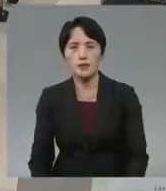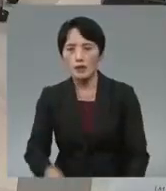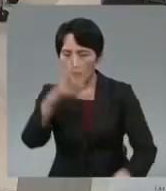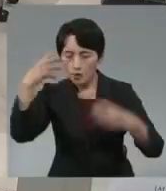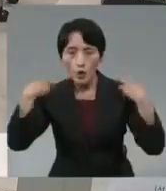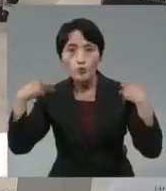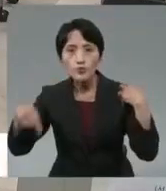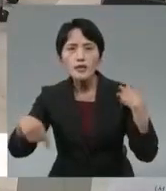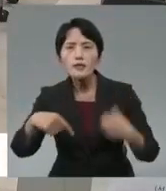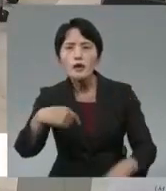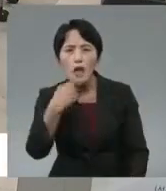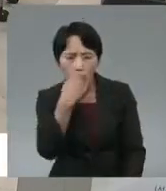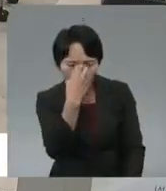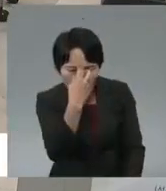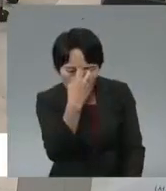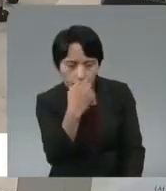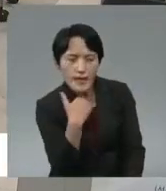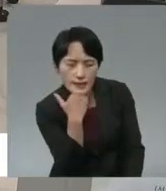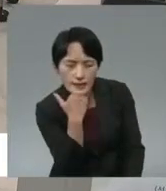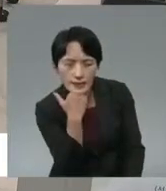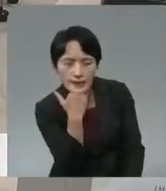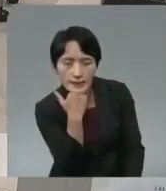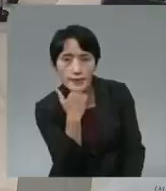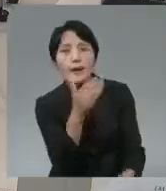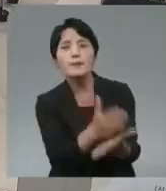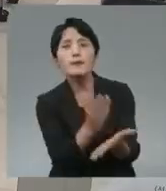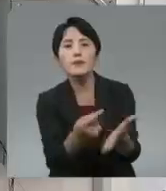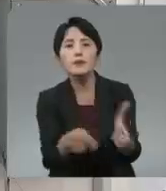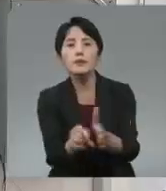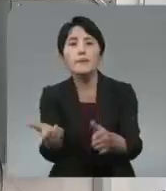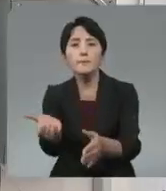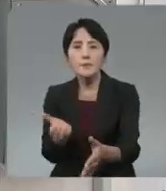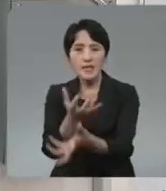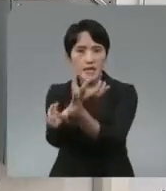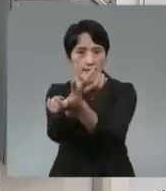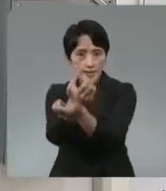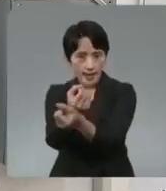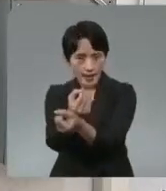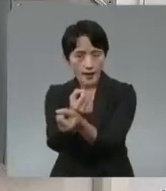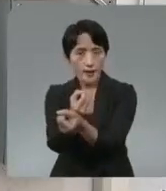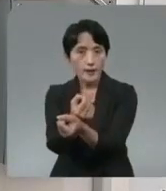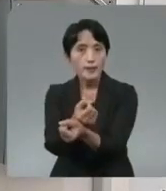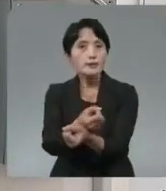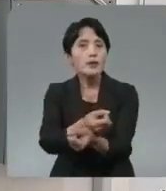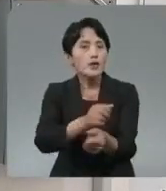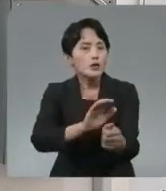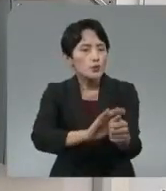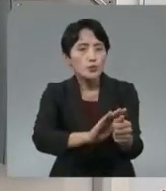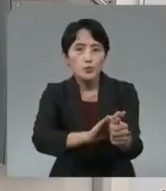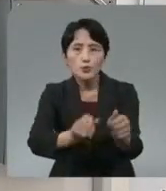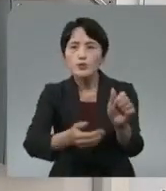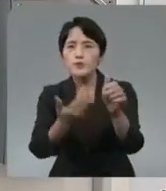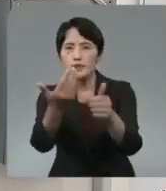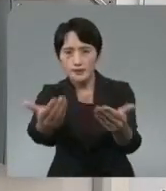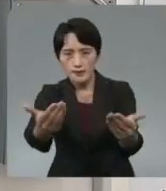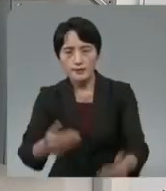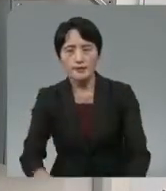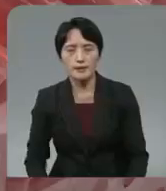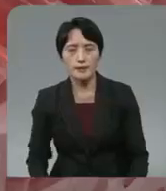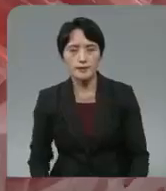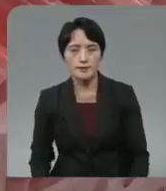午20至40时暂停运作临时检测点，同时政府将在全国推行预约检测。